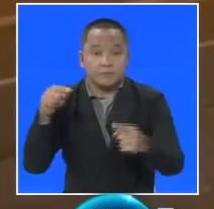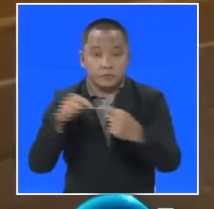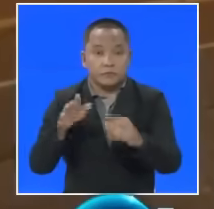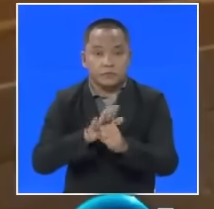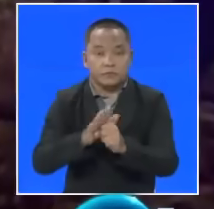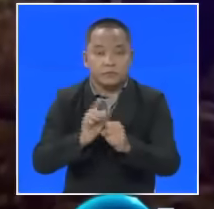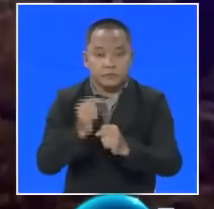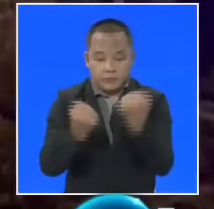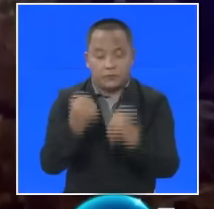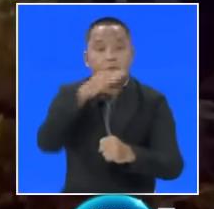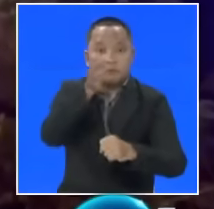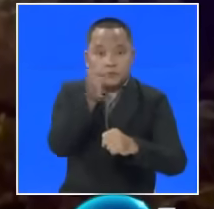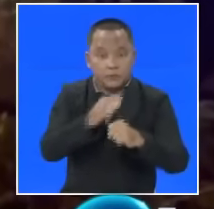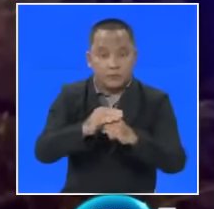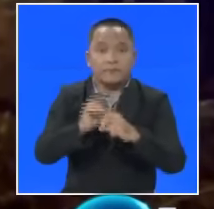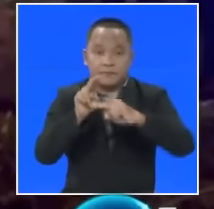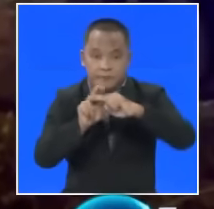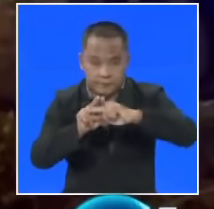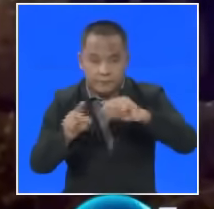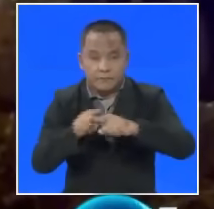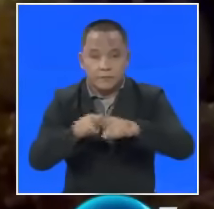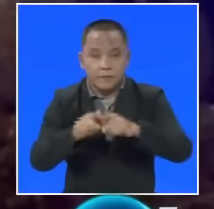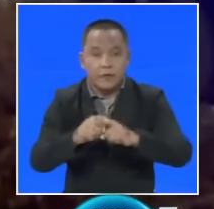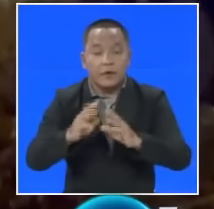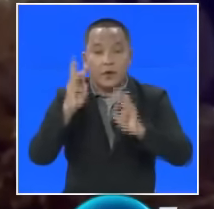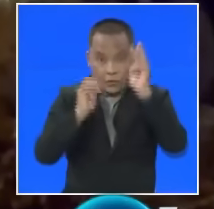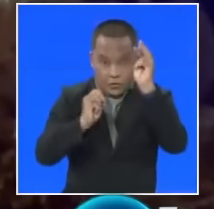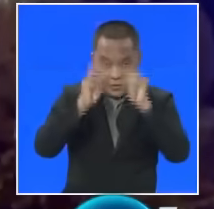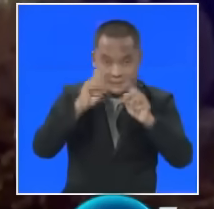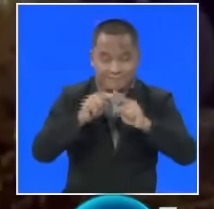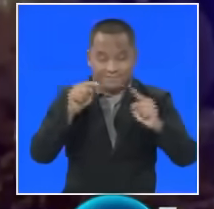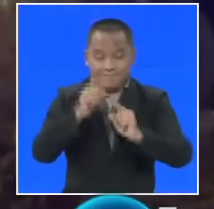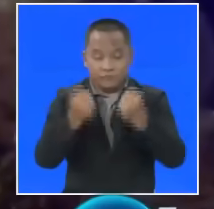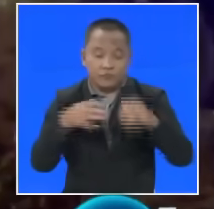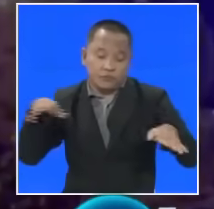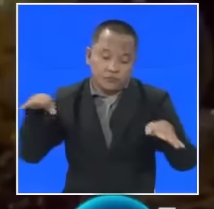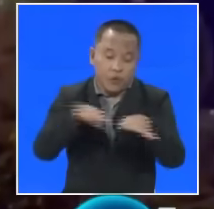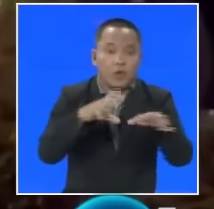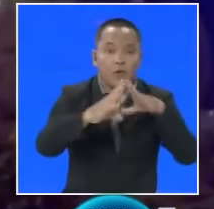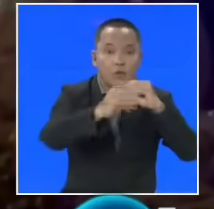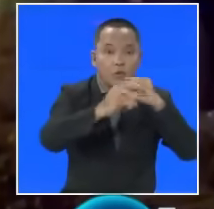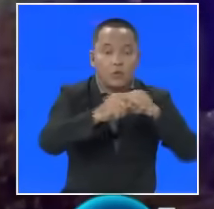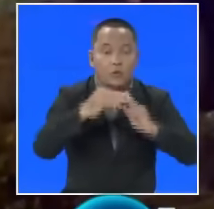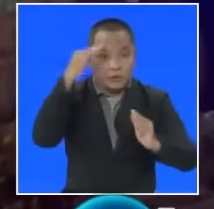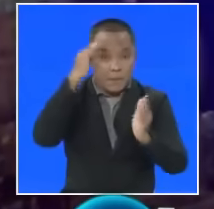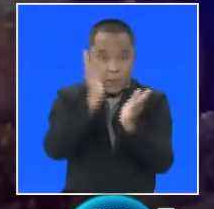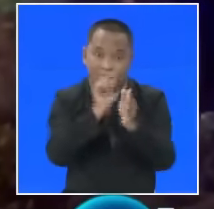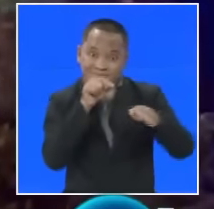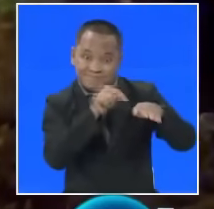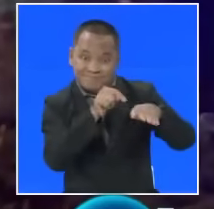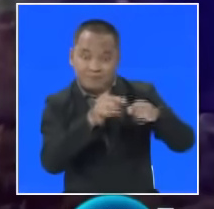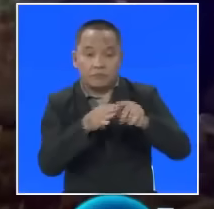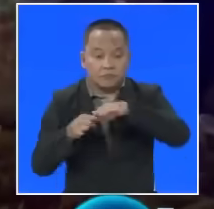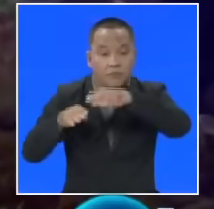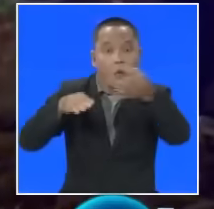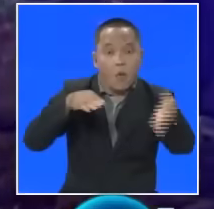นะคะพบกระบะยี่ห้อเชฟโรเลตป้ายทะเบียนนครสวรรค์ค่ะสภาพก็คือชนกับรถยนต์หลวงของสภ.หนองปลือจนตก